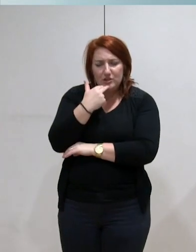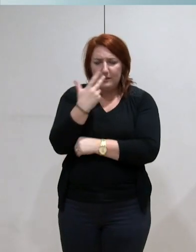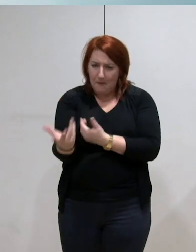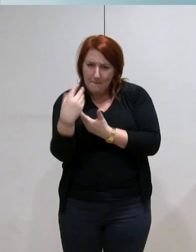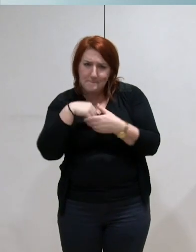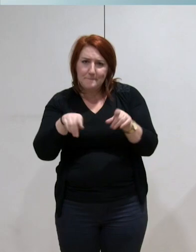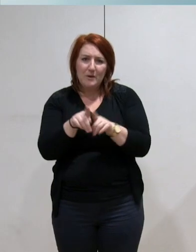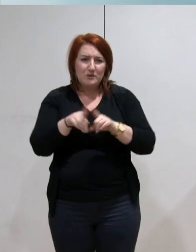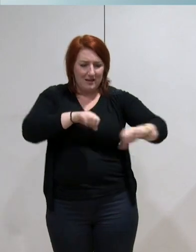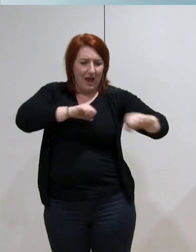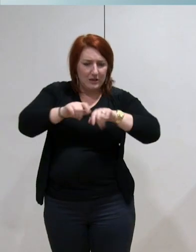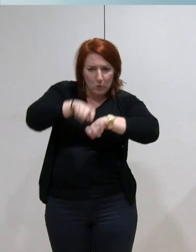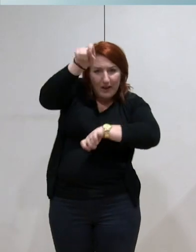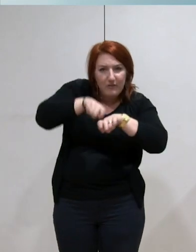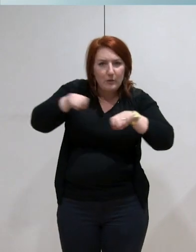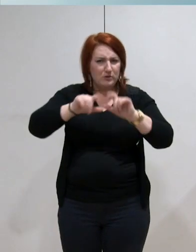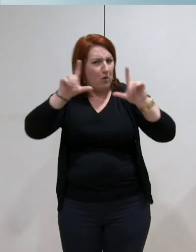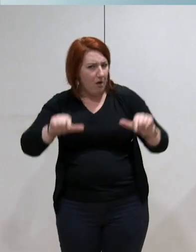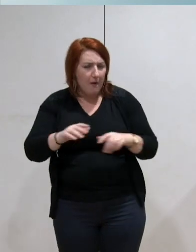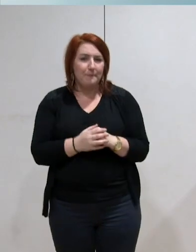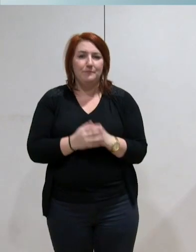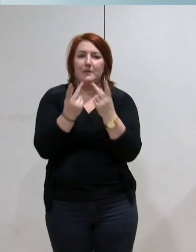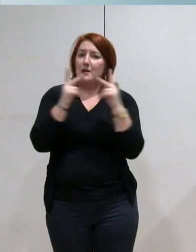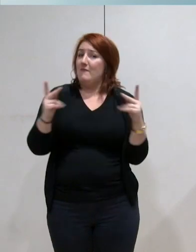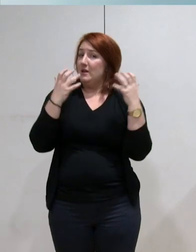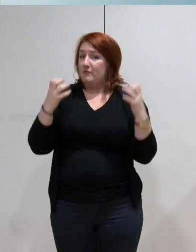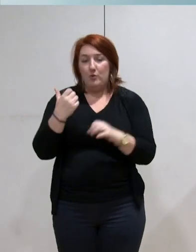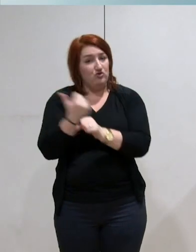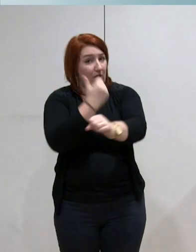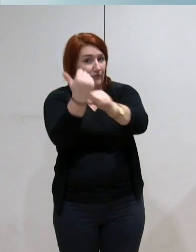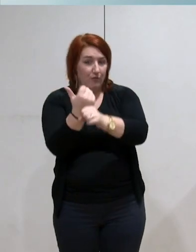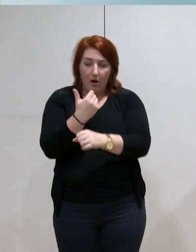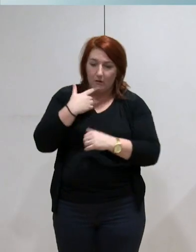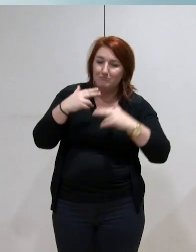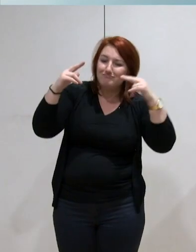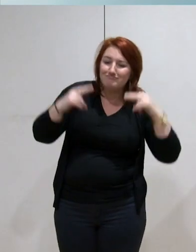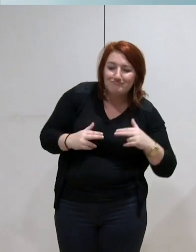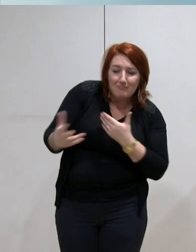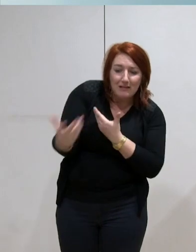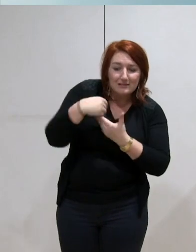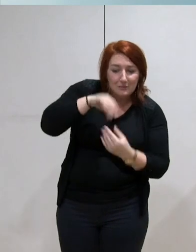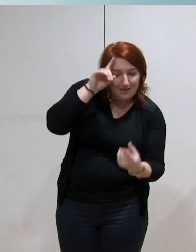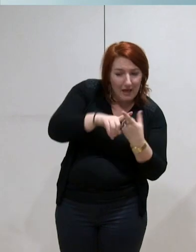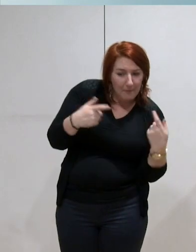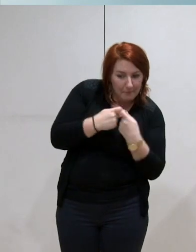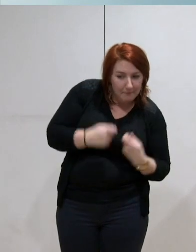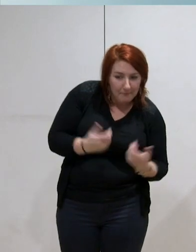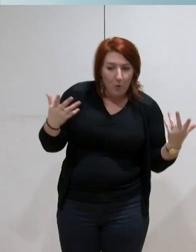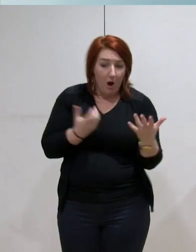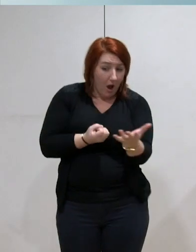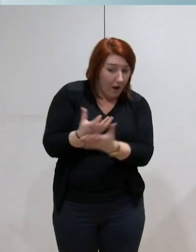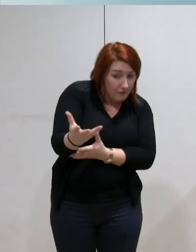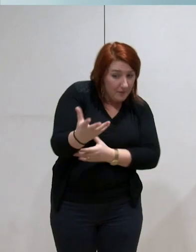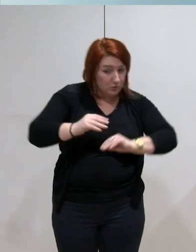action la ville veillera systématiquement à bien préciser à chaque fois le niveau de participation pour chaque chaque sujet information